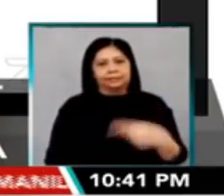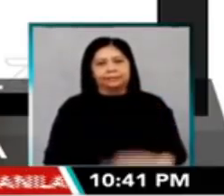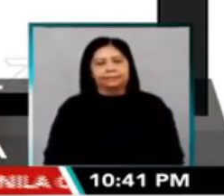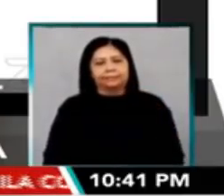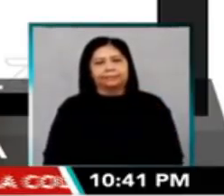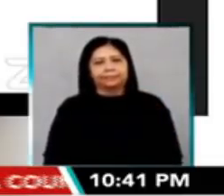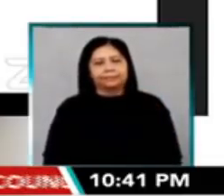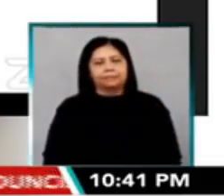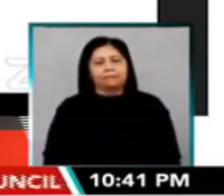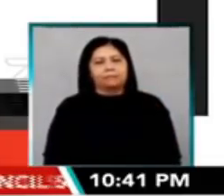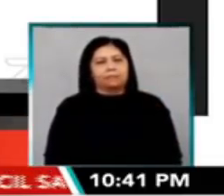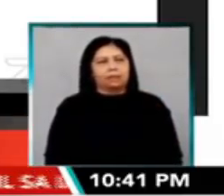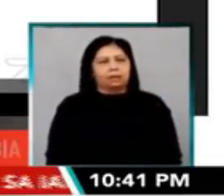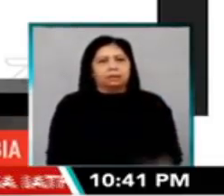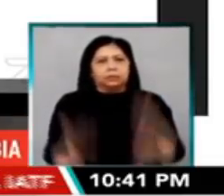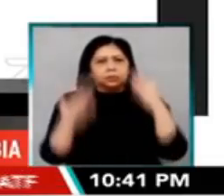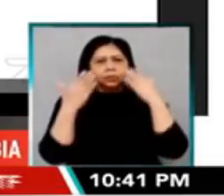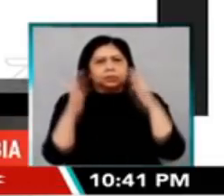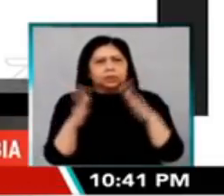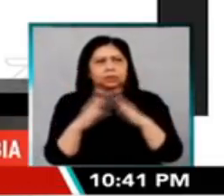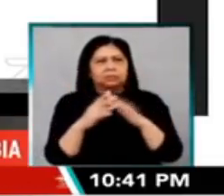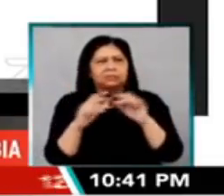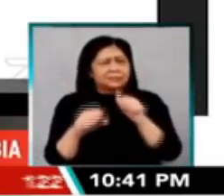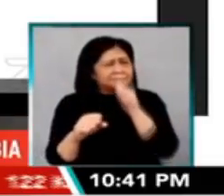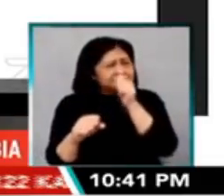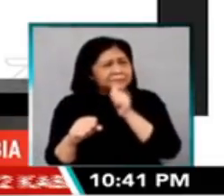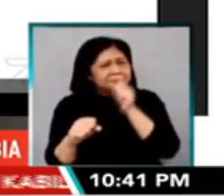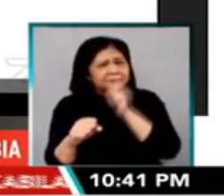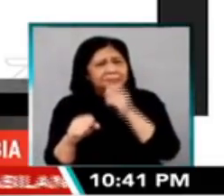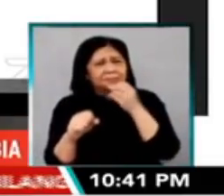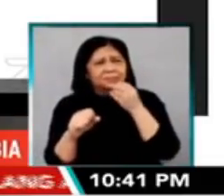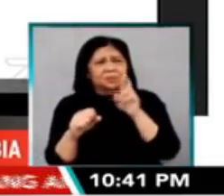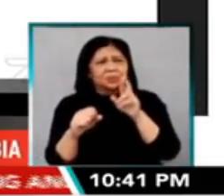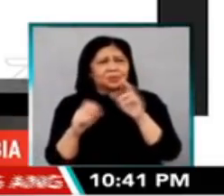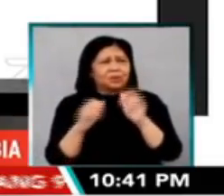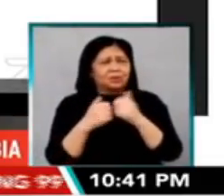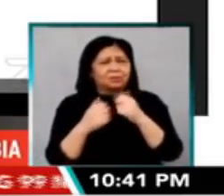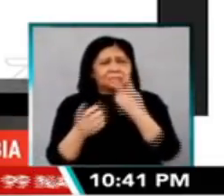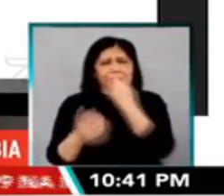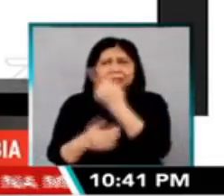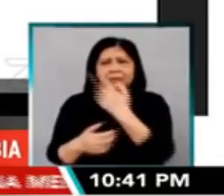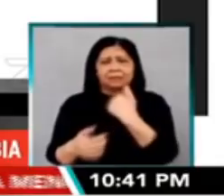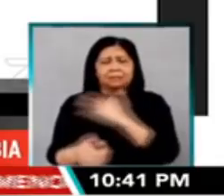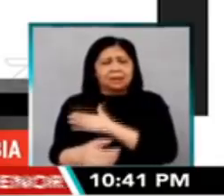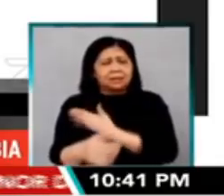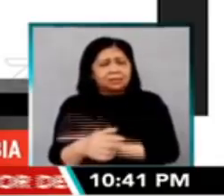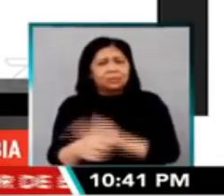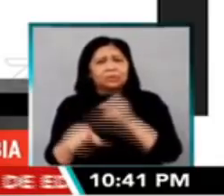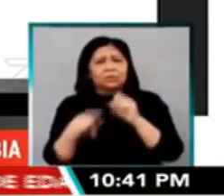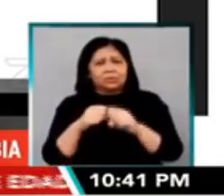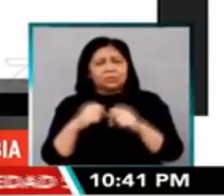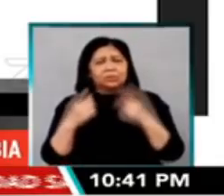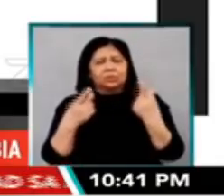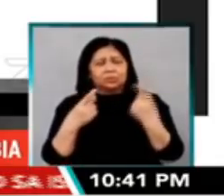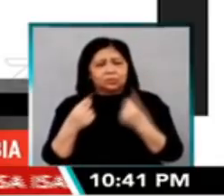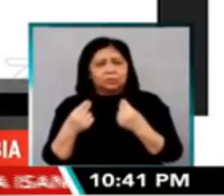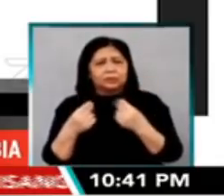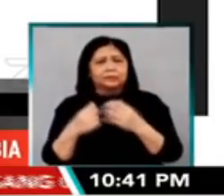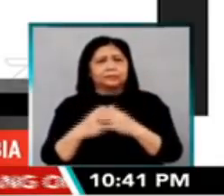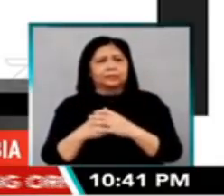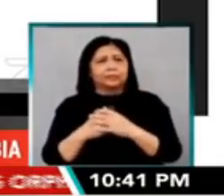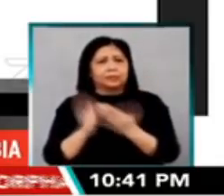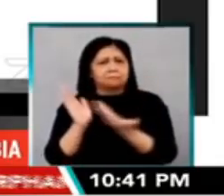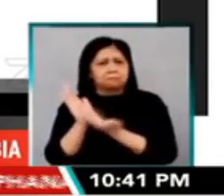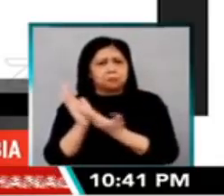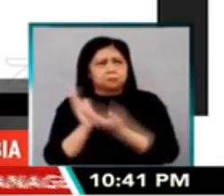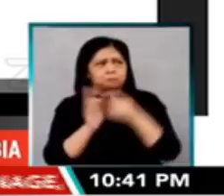Hindi ko alam kung makakayanan ko pa o makikita ko pa yung mga anak ko. Kaya yung ginawa namin na ebidensya na ipinakita